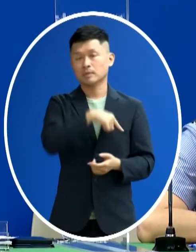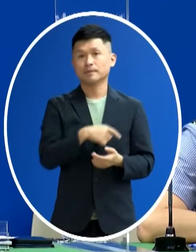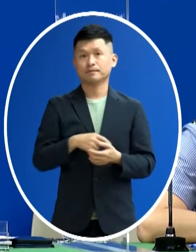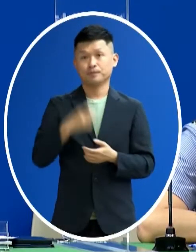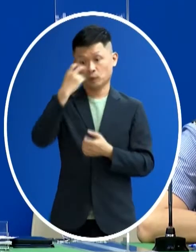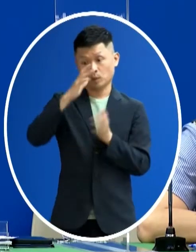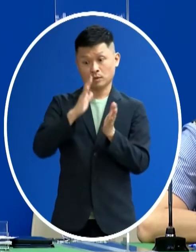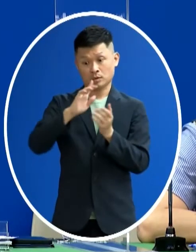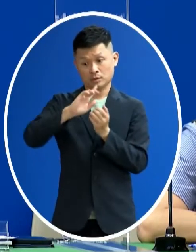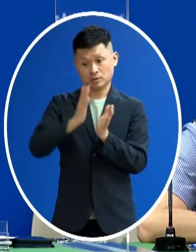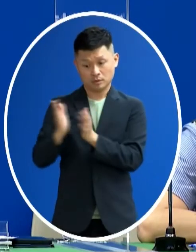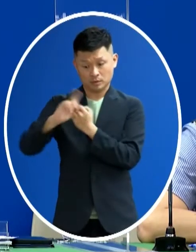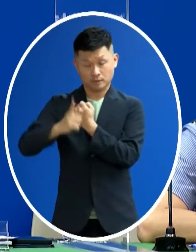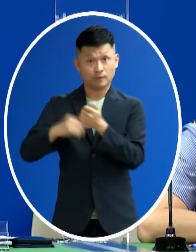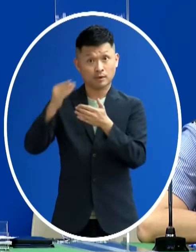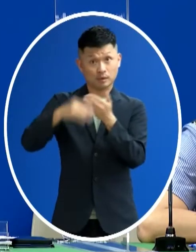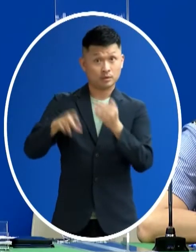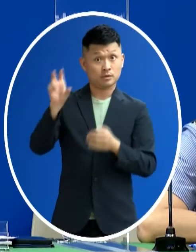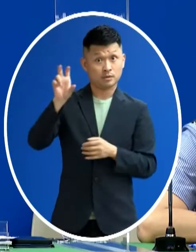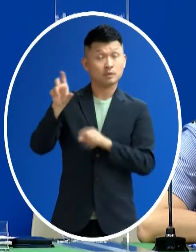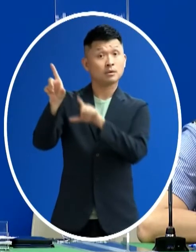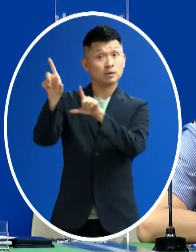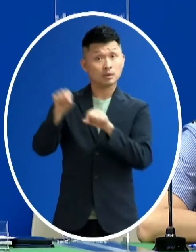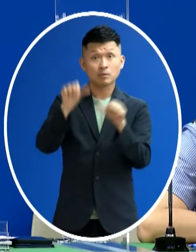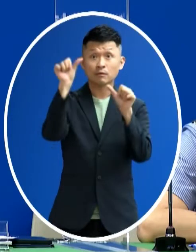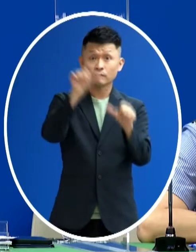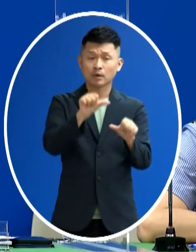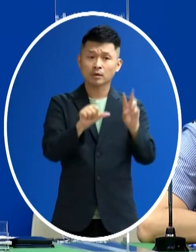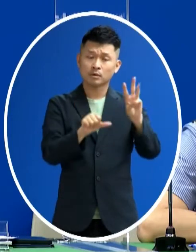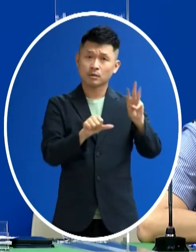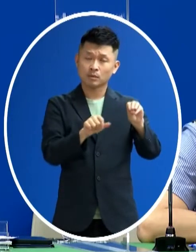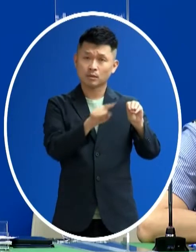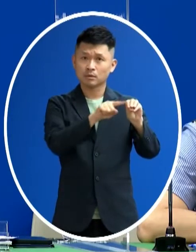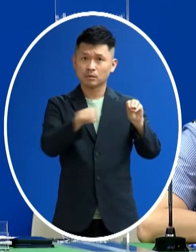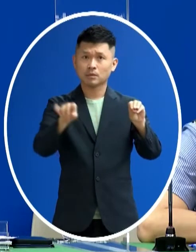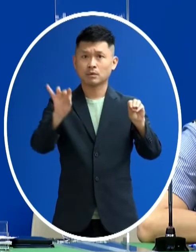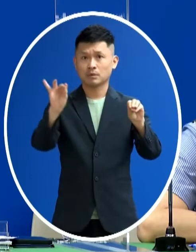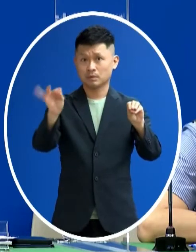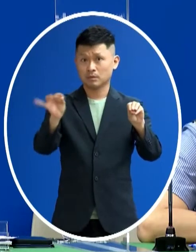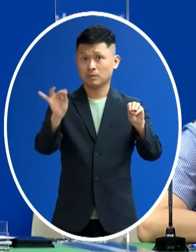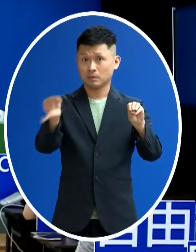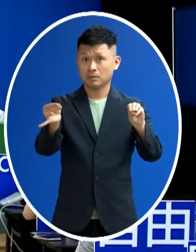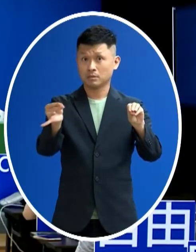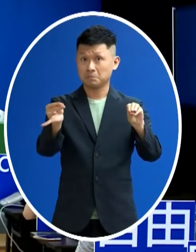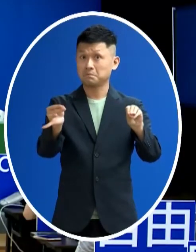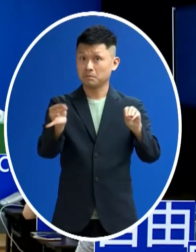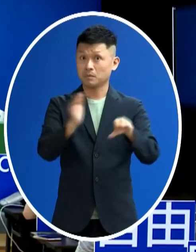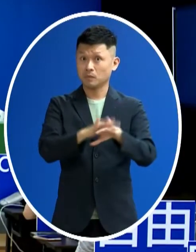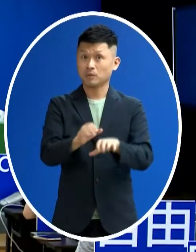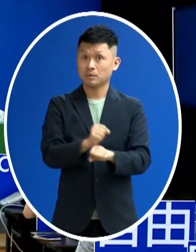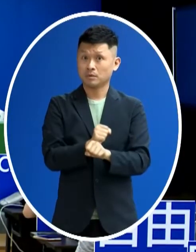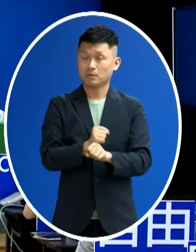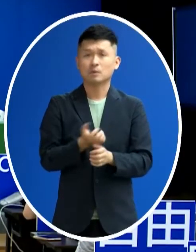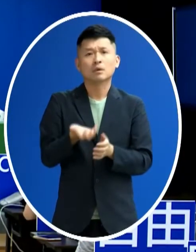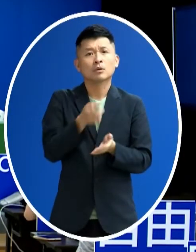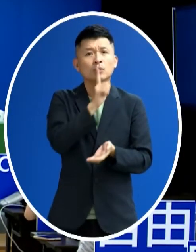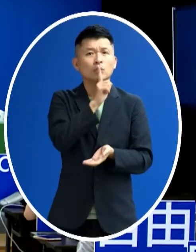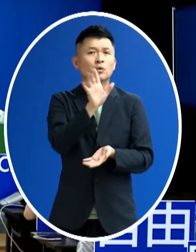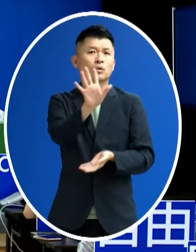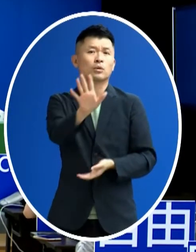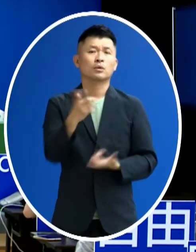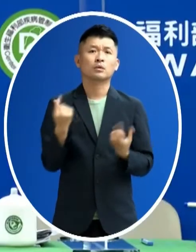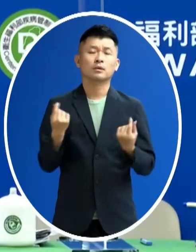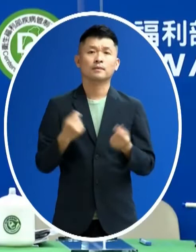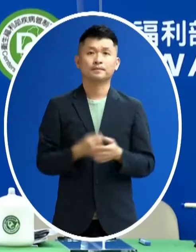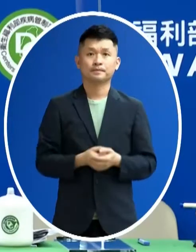的第70条，我们会处以30,000-100,000的罚款。 对，我们刚才讲过，就是说，